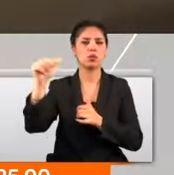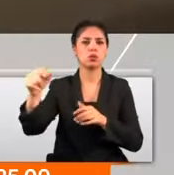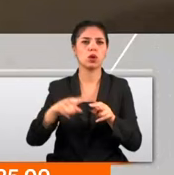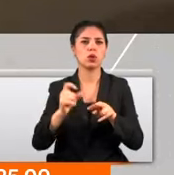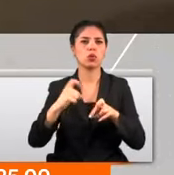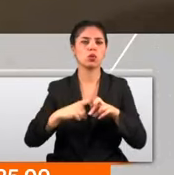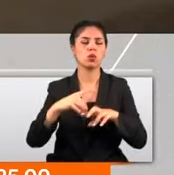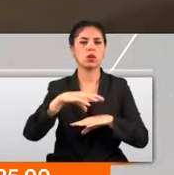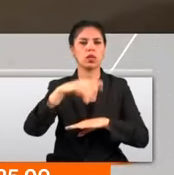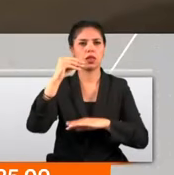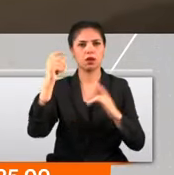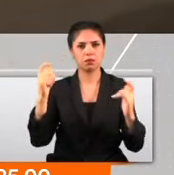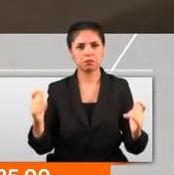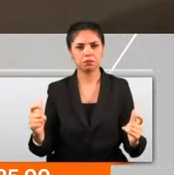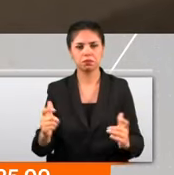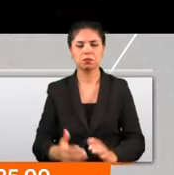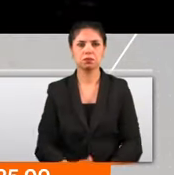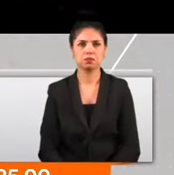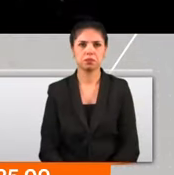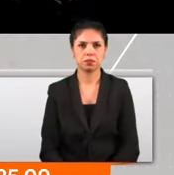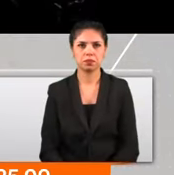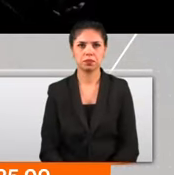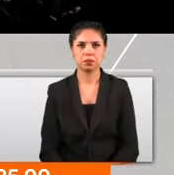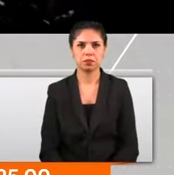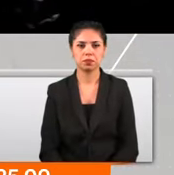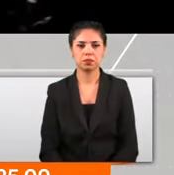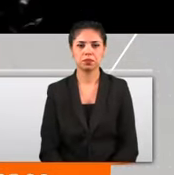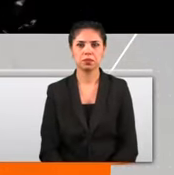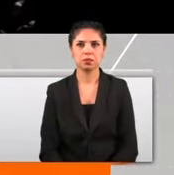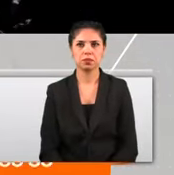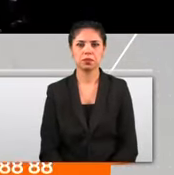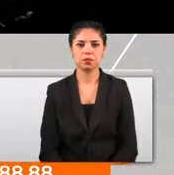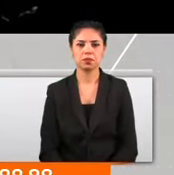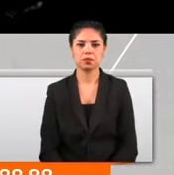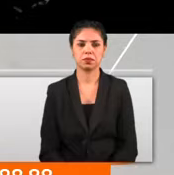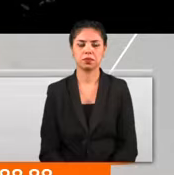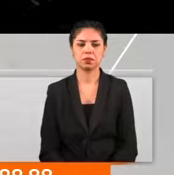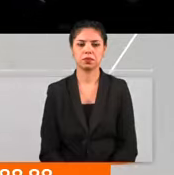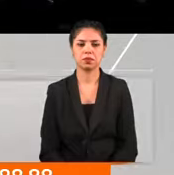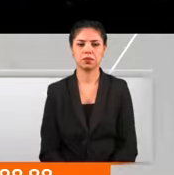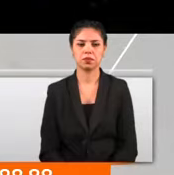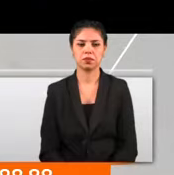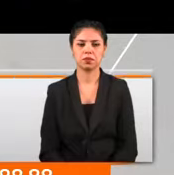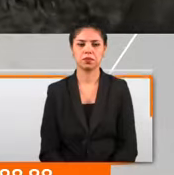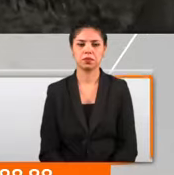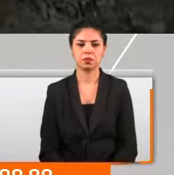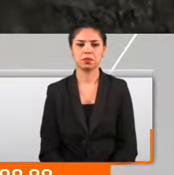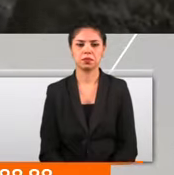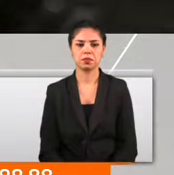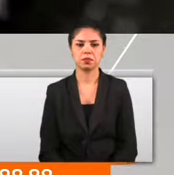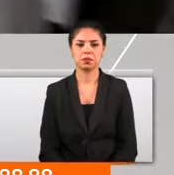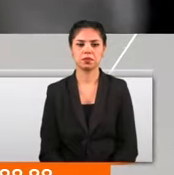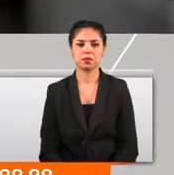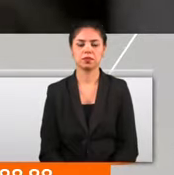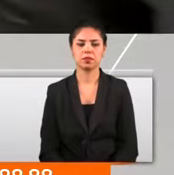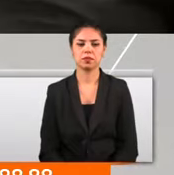Burada Peygamber Efendimizin 6 ay kalması ayrı bir hüzün. Hazreti Hatice Validemizin buraya sürekli her gün